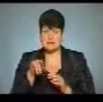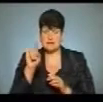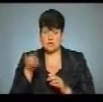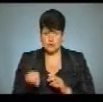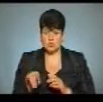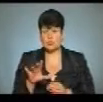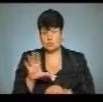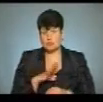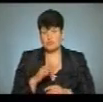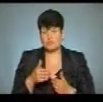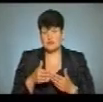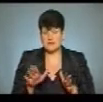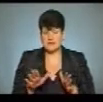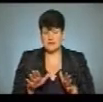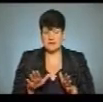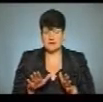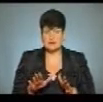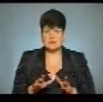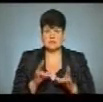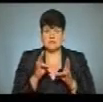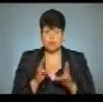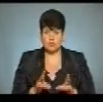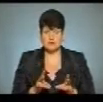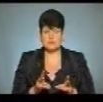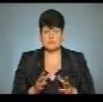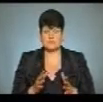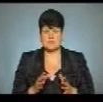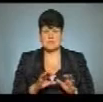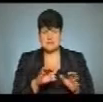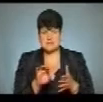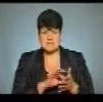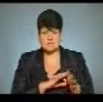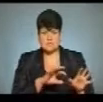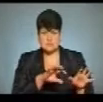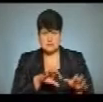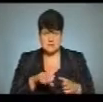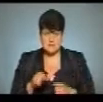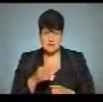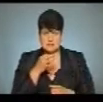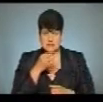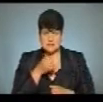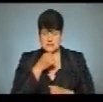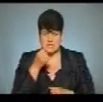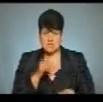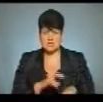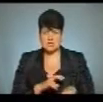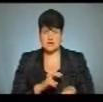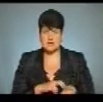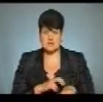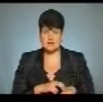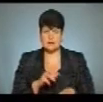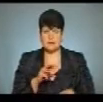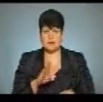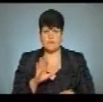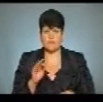було відчинене. Травмованого із забоями одразу госпіталізували, повідомила старший лікар зміни швидкої допомоги Марія